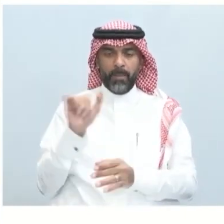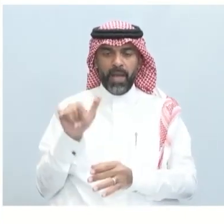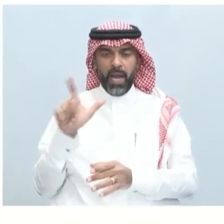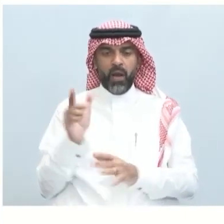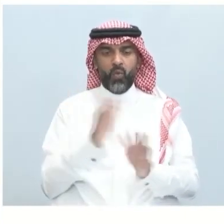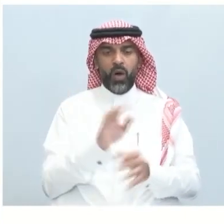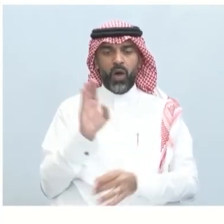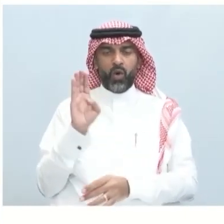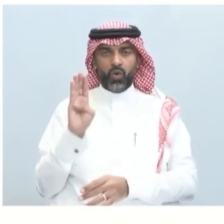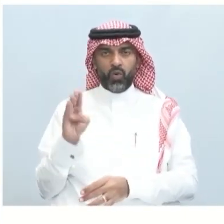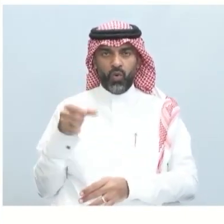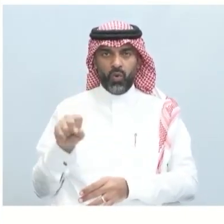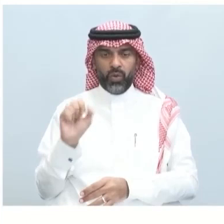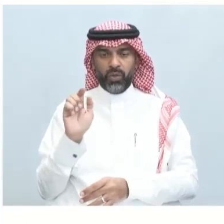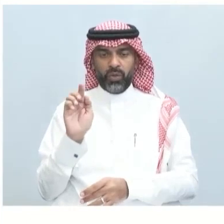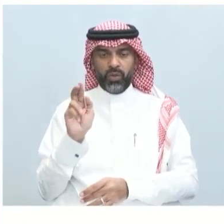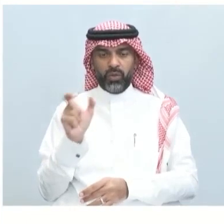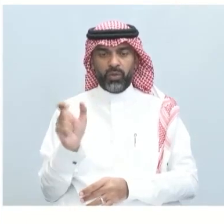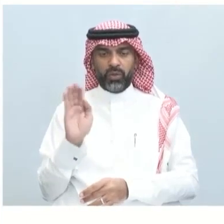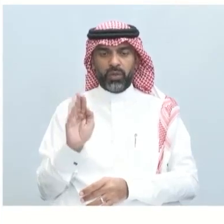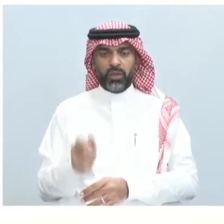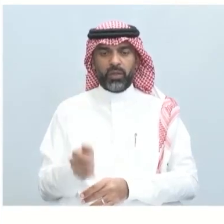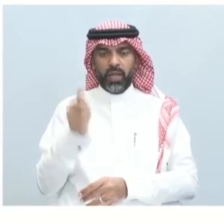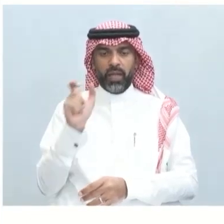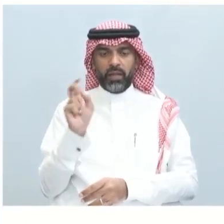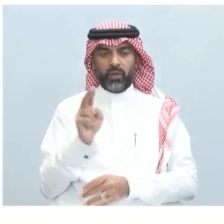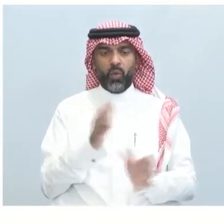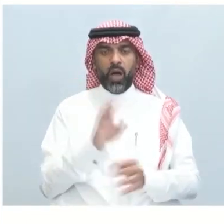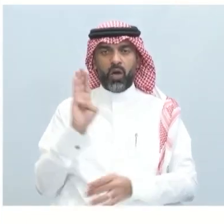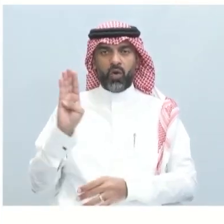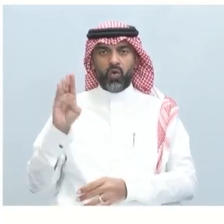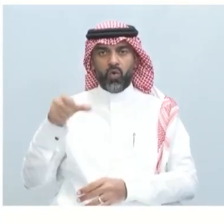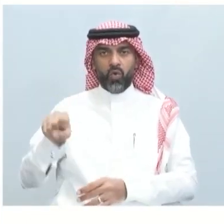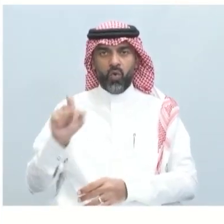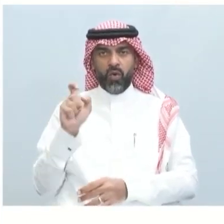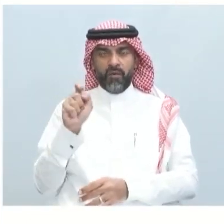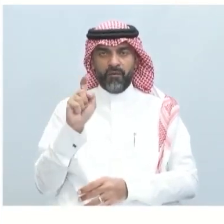ومنصة الكونستانت كونتاكت، ومنصة الكونفيرت كيت.